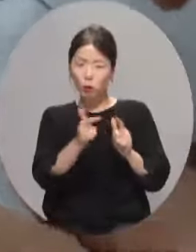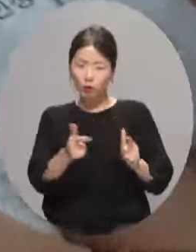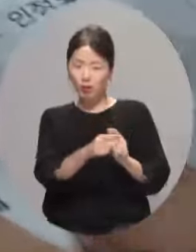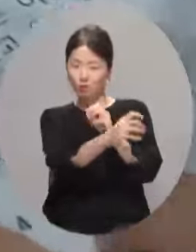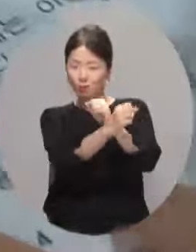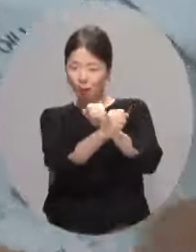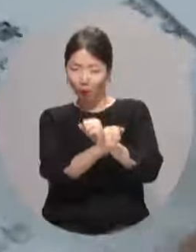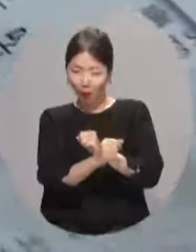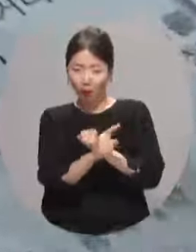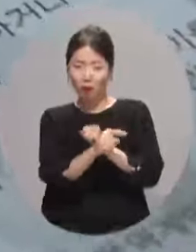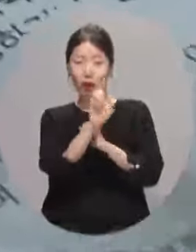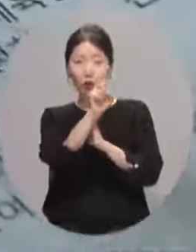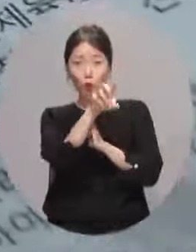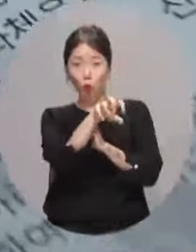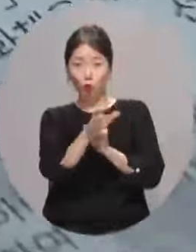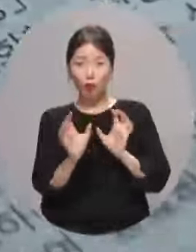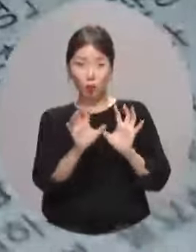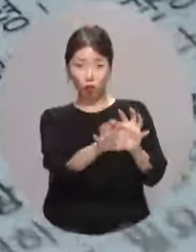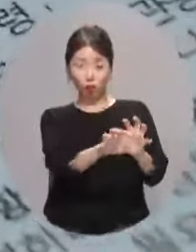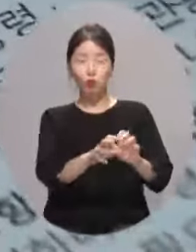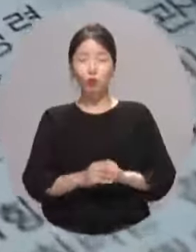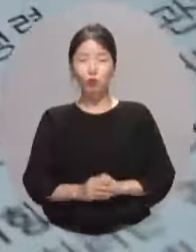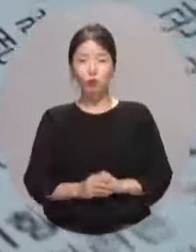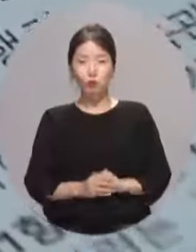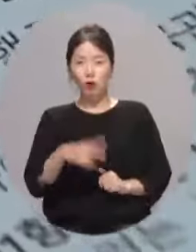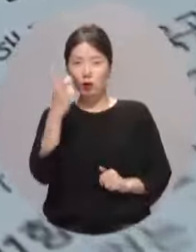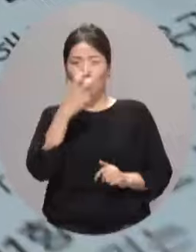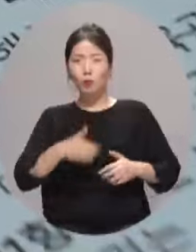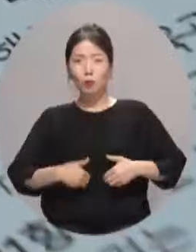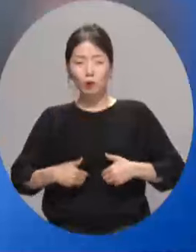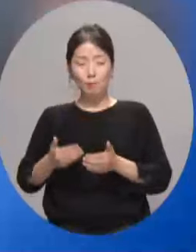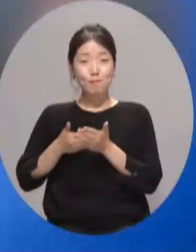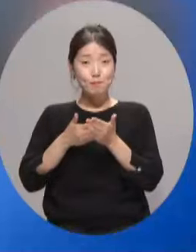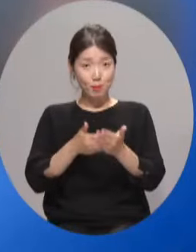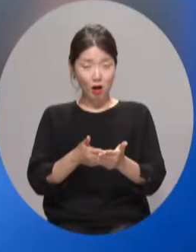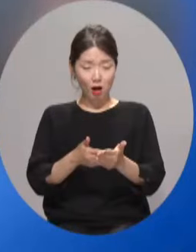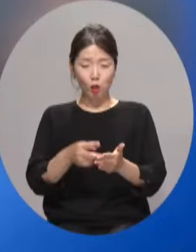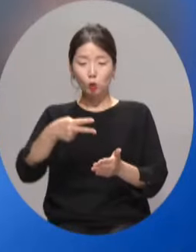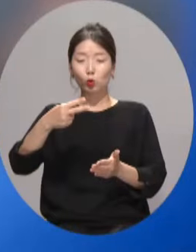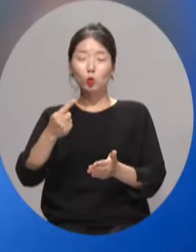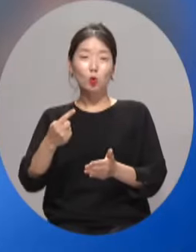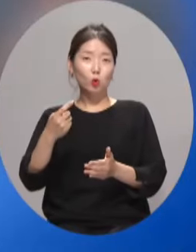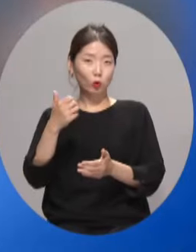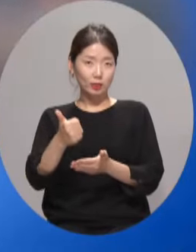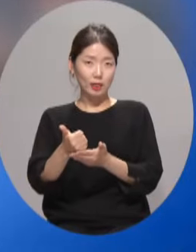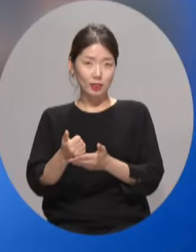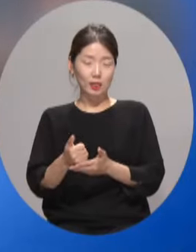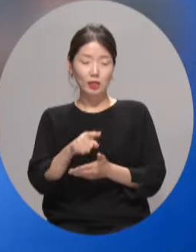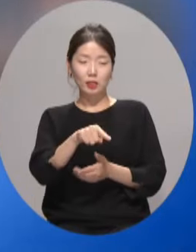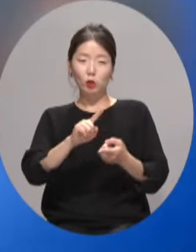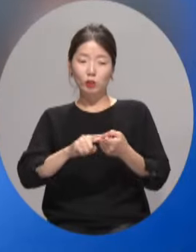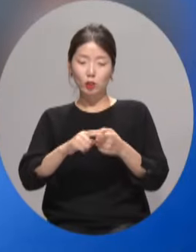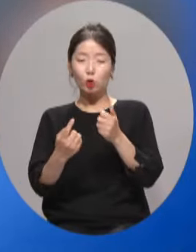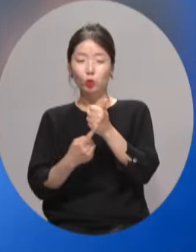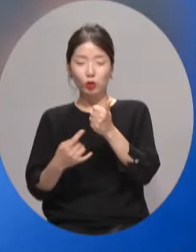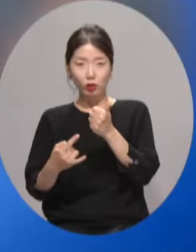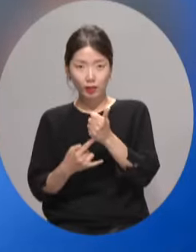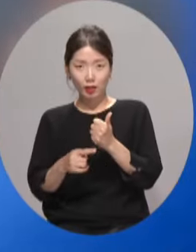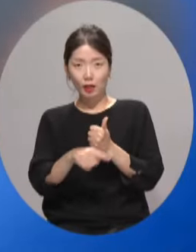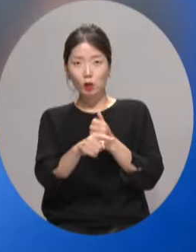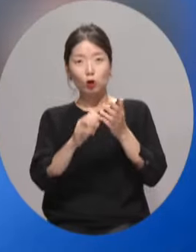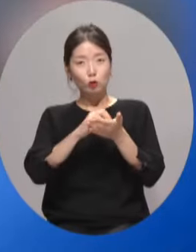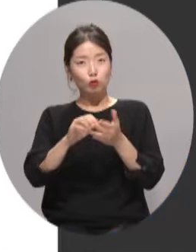계약을 같은 업체 몰아줬다는 지적 감사의 필요성이 제기되자 도지사 지시로 같은 달 19일 감사위원회가 계약